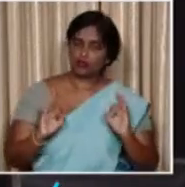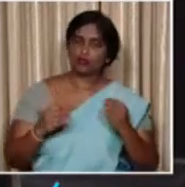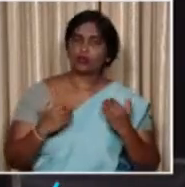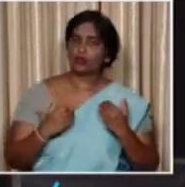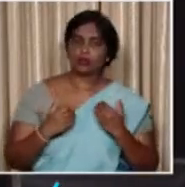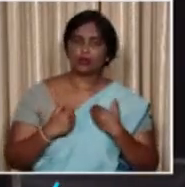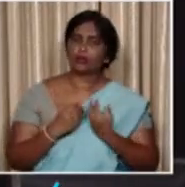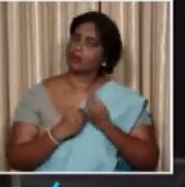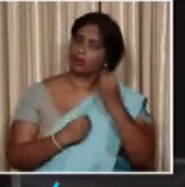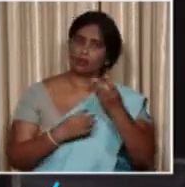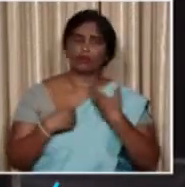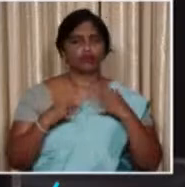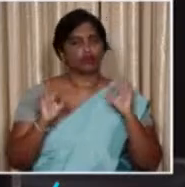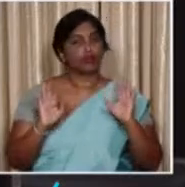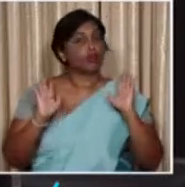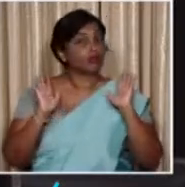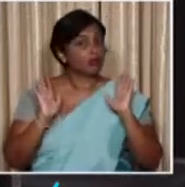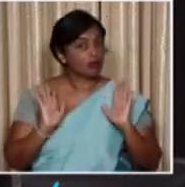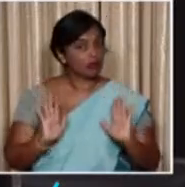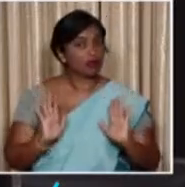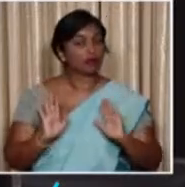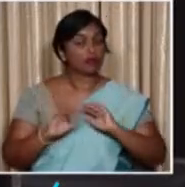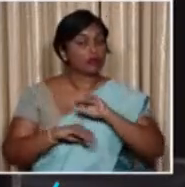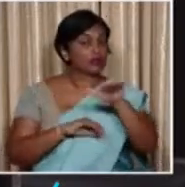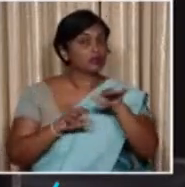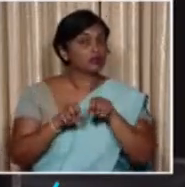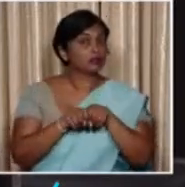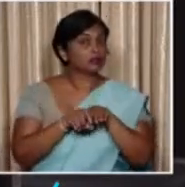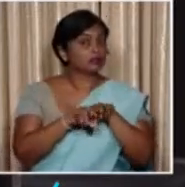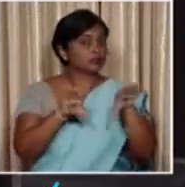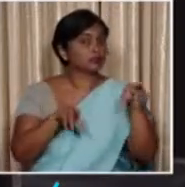මම ඒක ලබා දෙන්න සූදානම්. හැබැයි